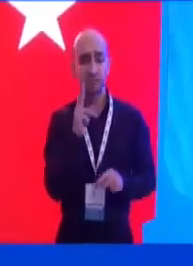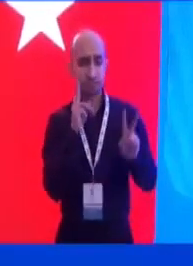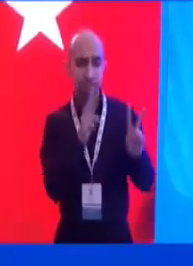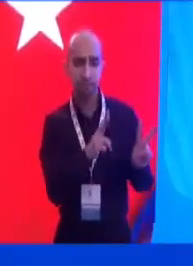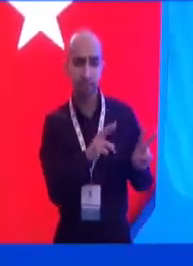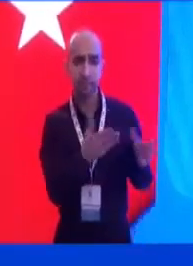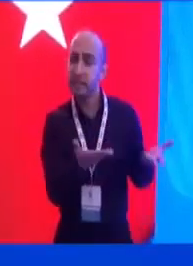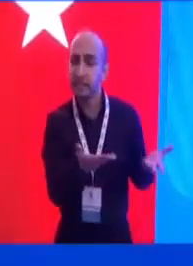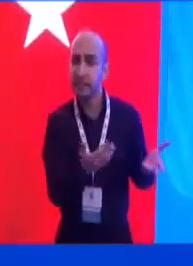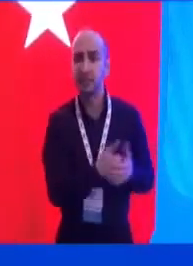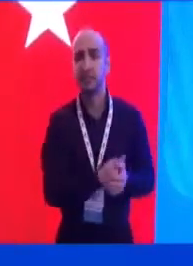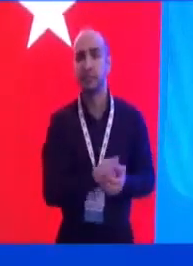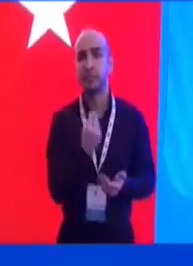biçildi?